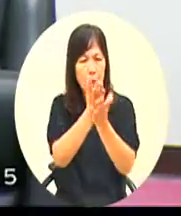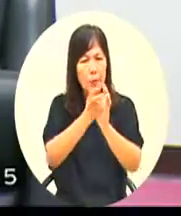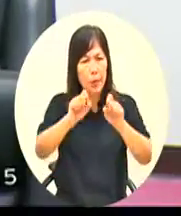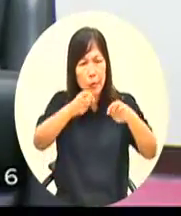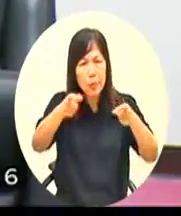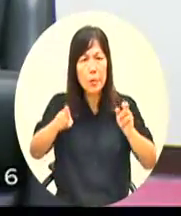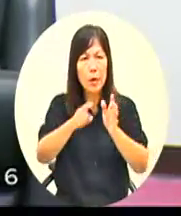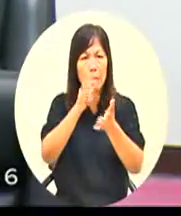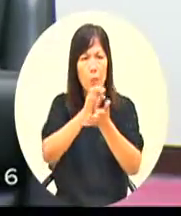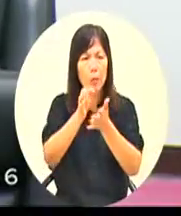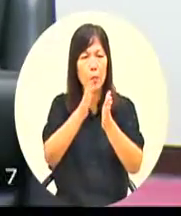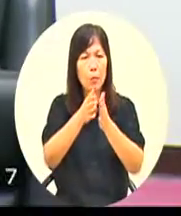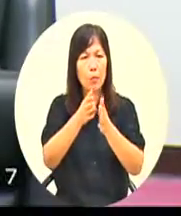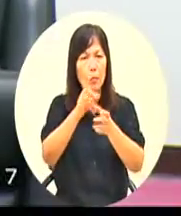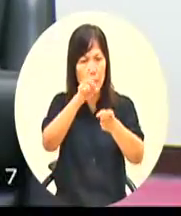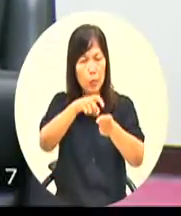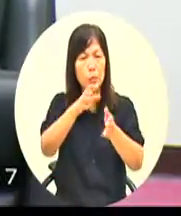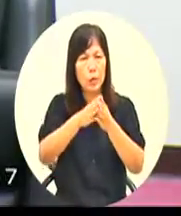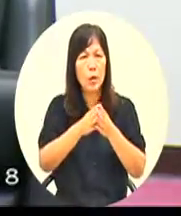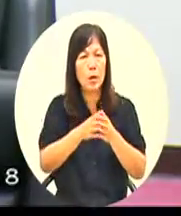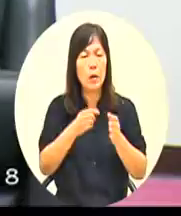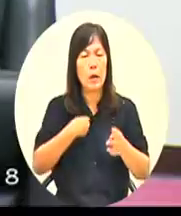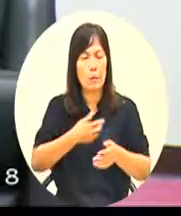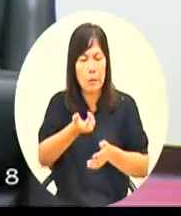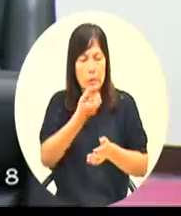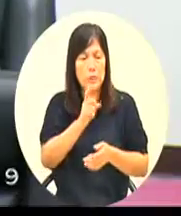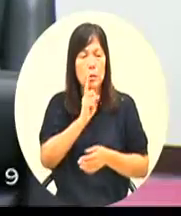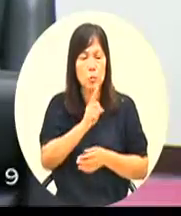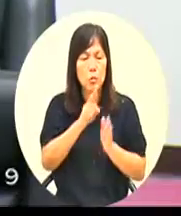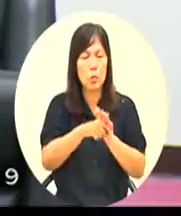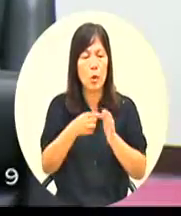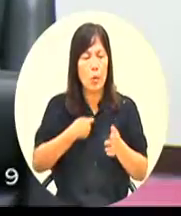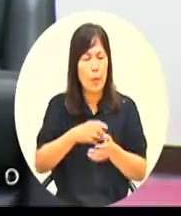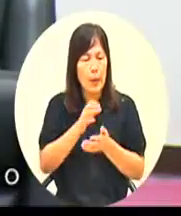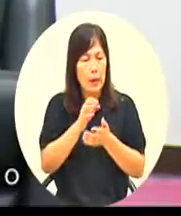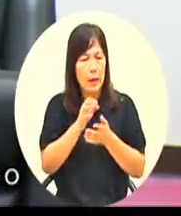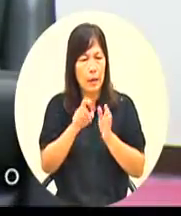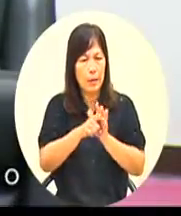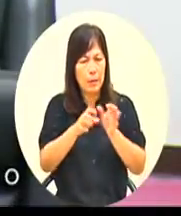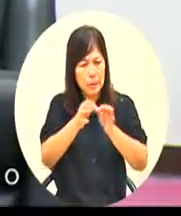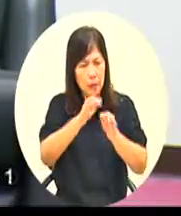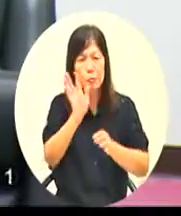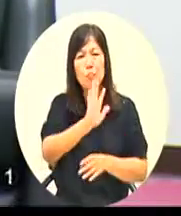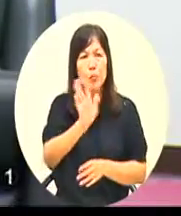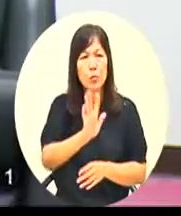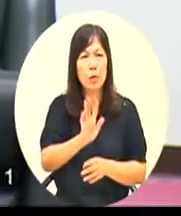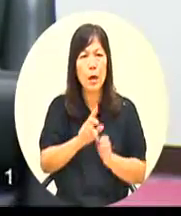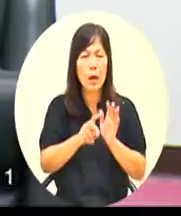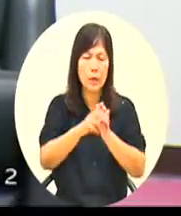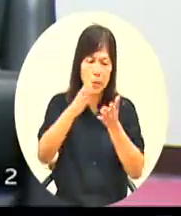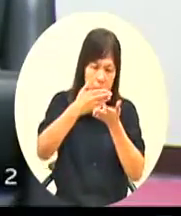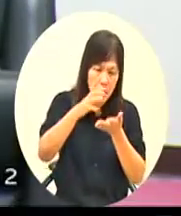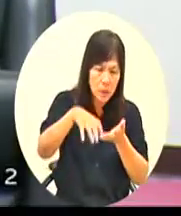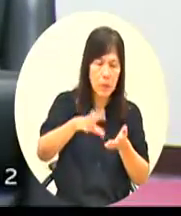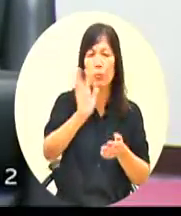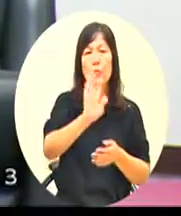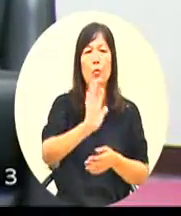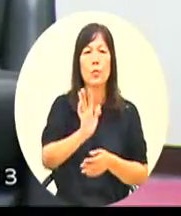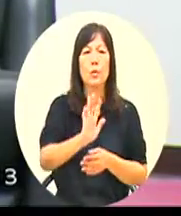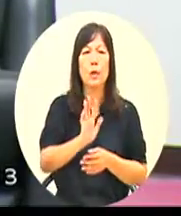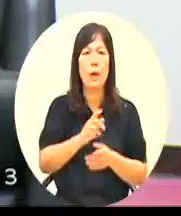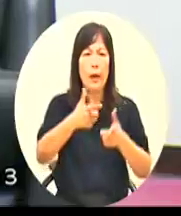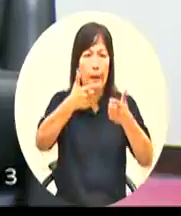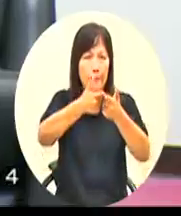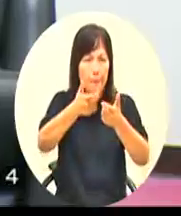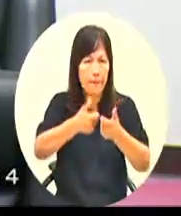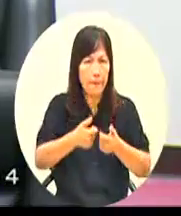用，那曾经本席在这里建议就是说我们的使用不要太过于商业化或者是餐厅之类的，我们应该要符合这